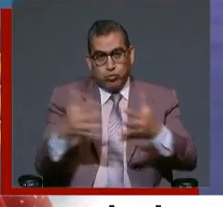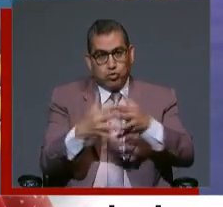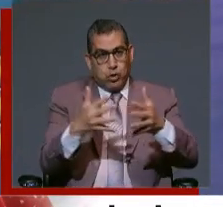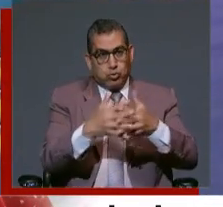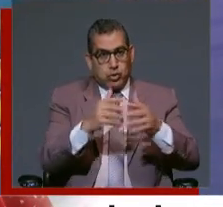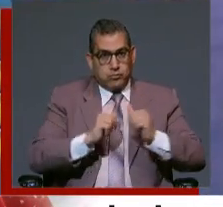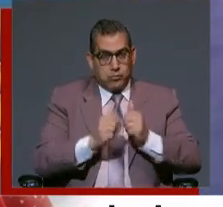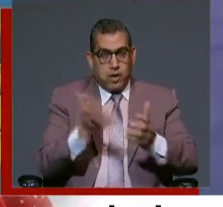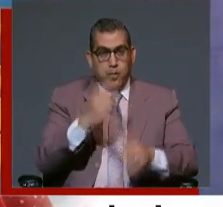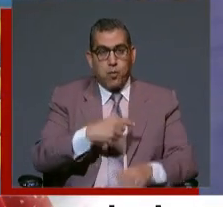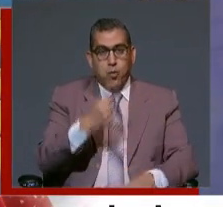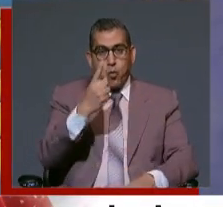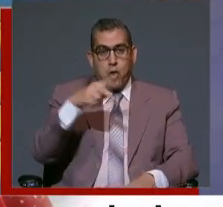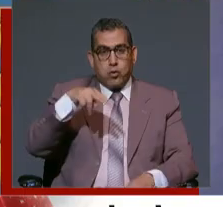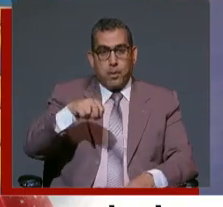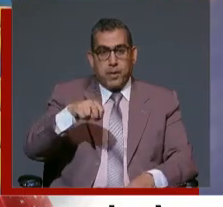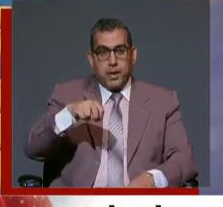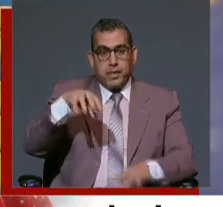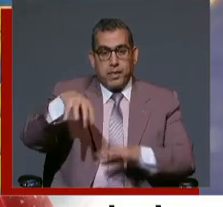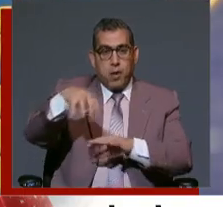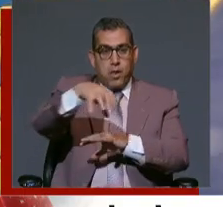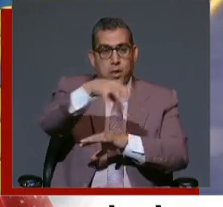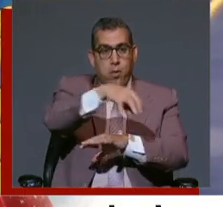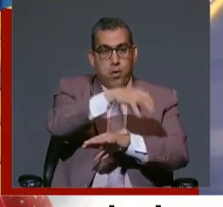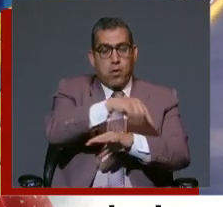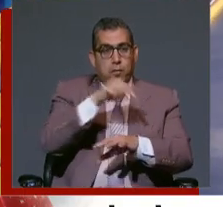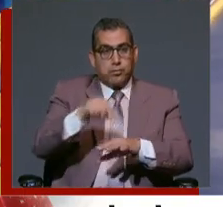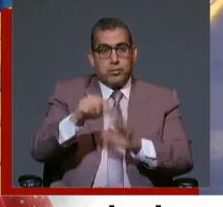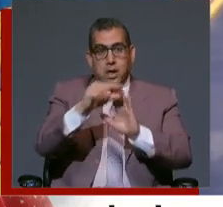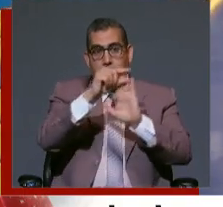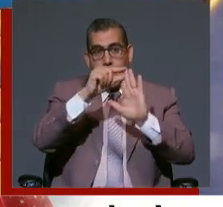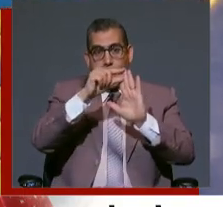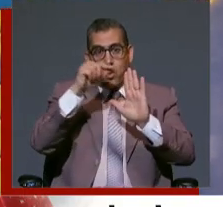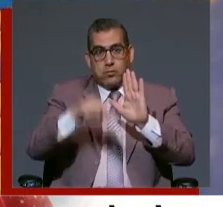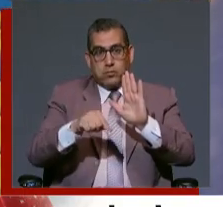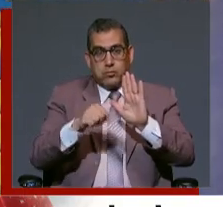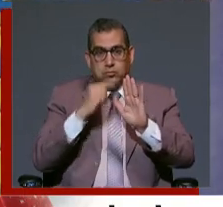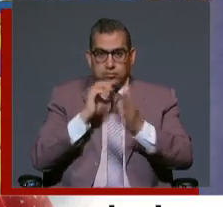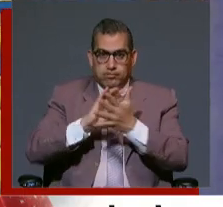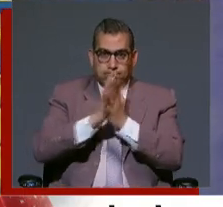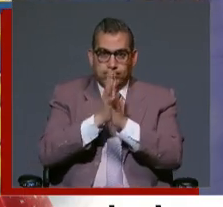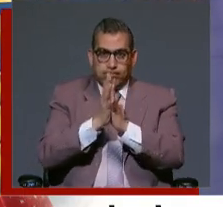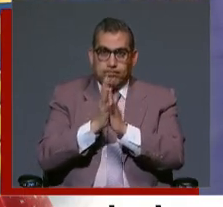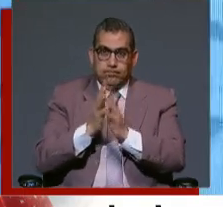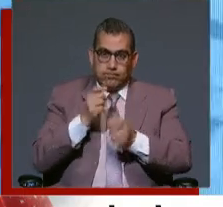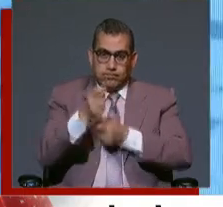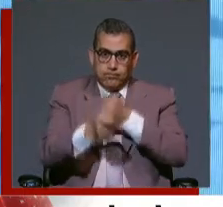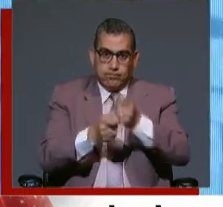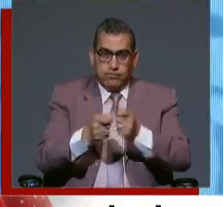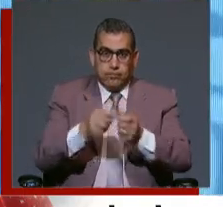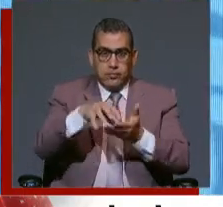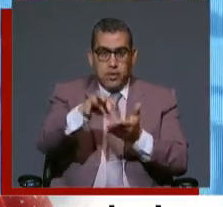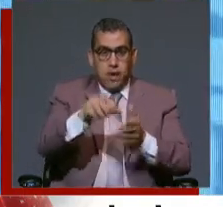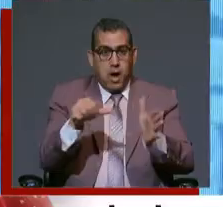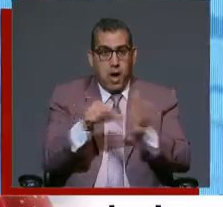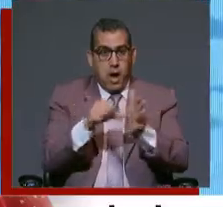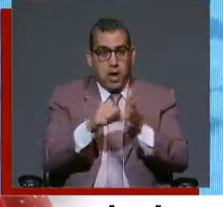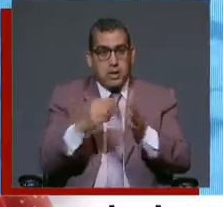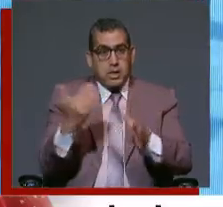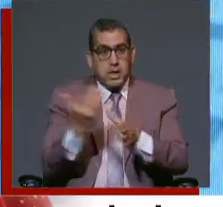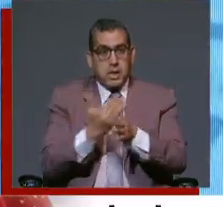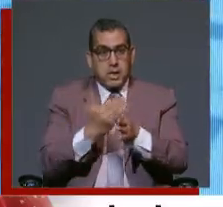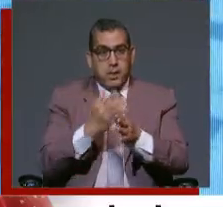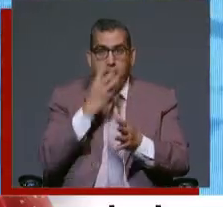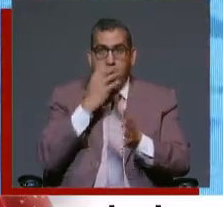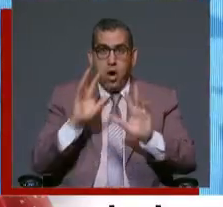من 81 دولة تحت عنوان حشد تمويل القطاع الخاص من أجل